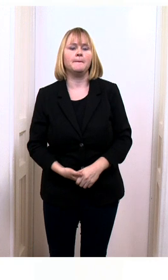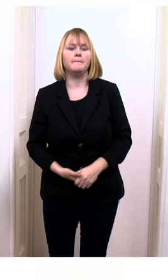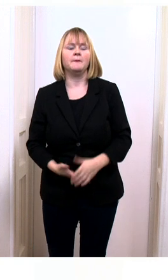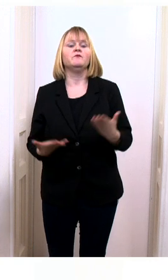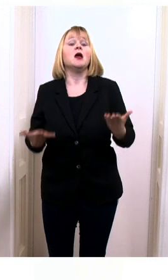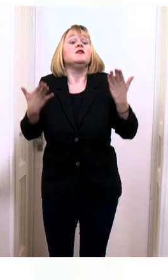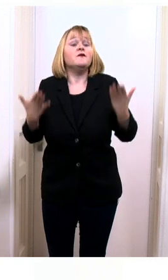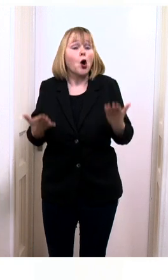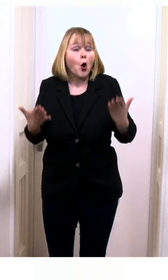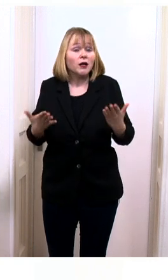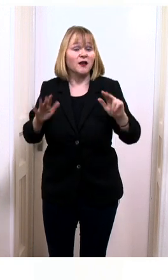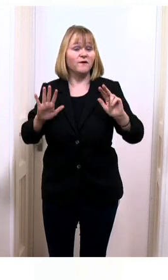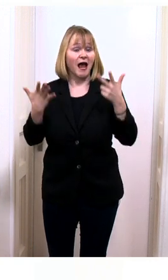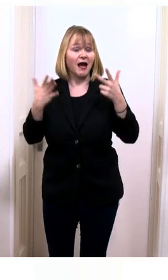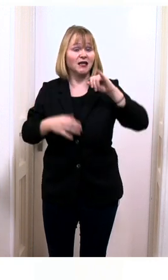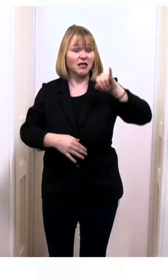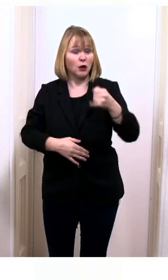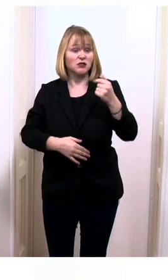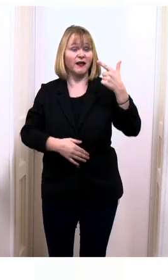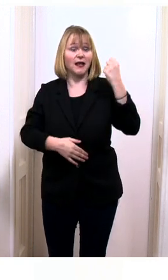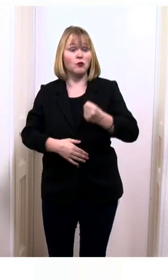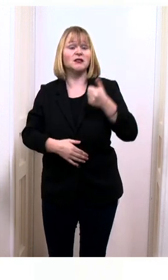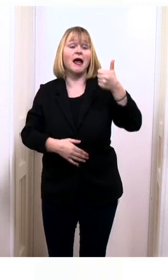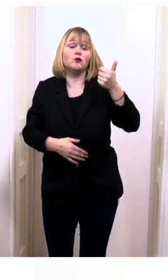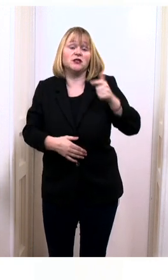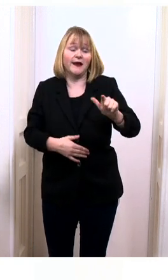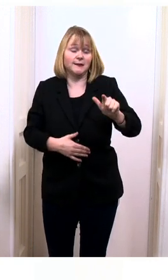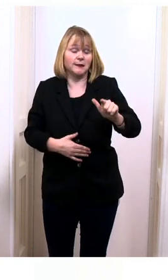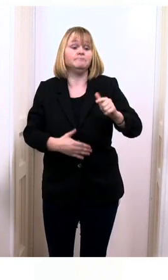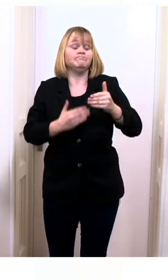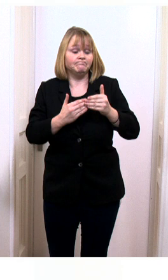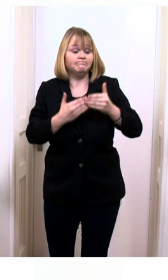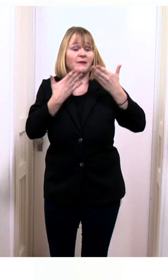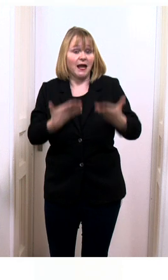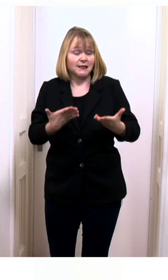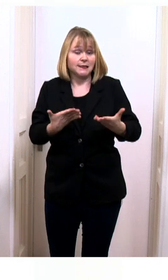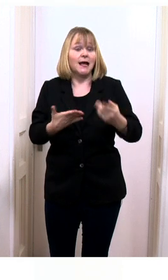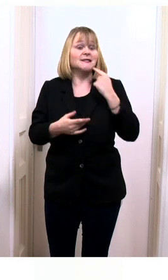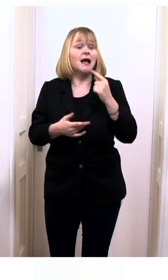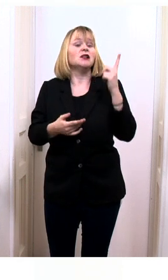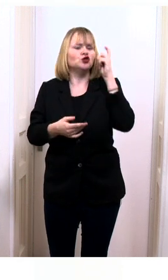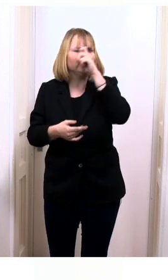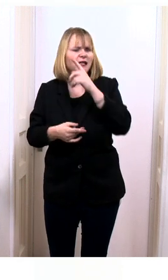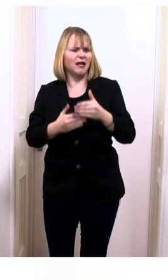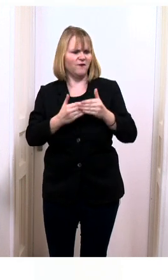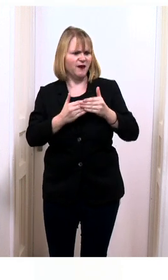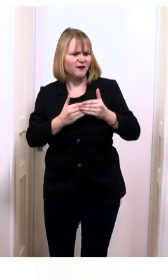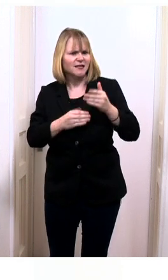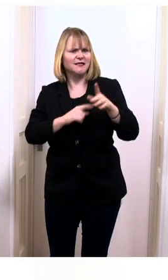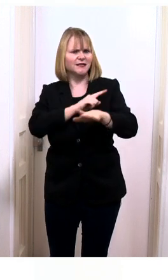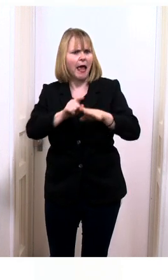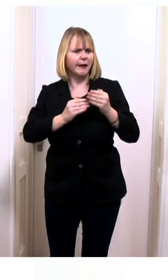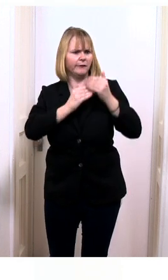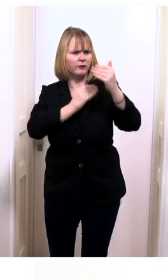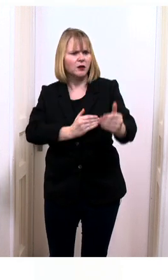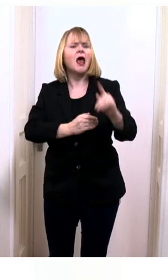Per heute, 8. Januar 2021, können wir festhalten, dass für die schwierige Phase für viele Betriebe im Gastro-, Event-